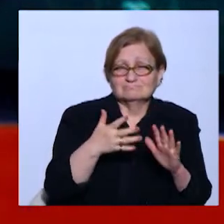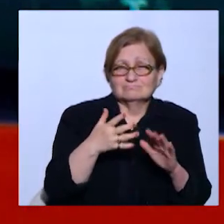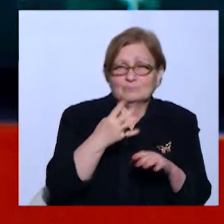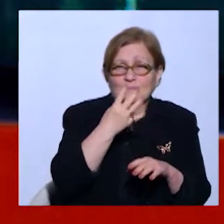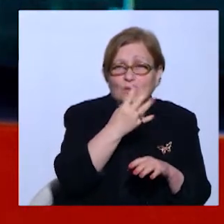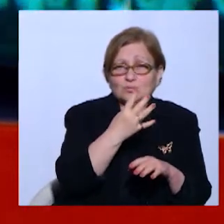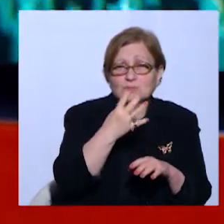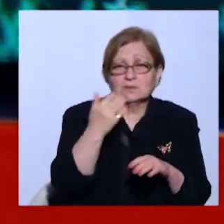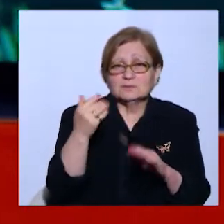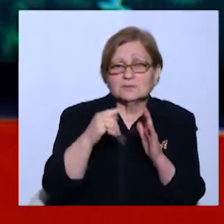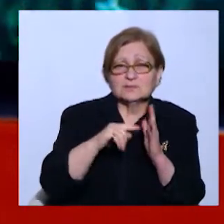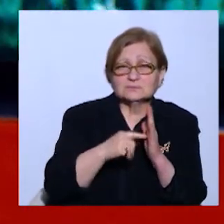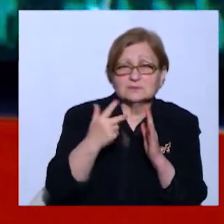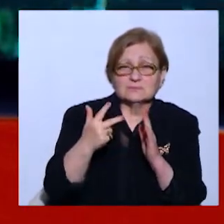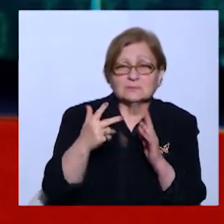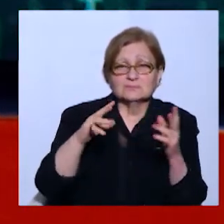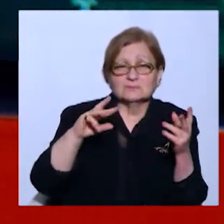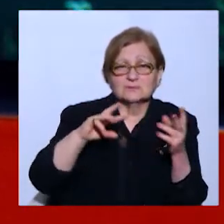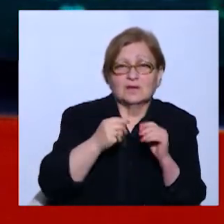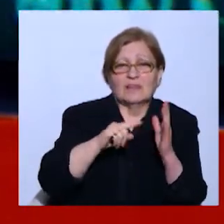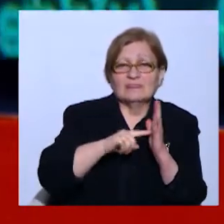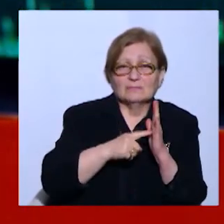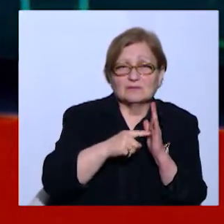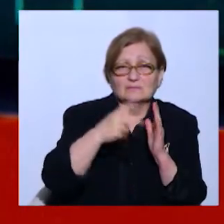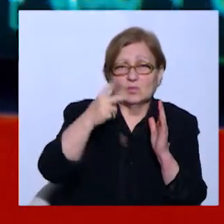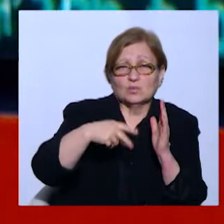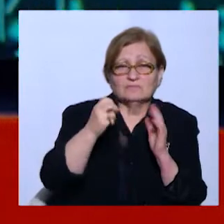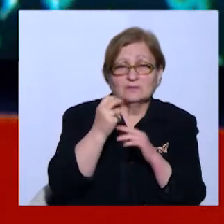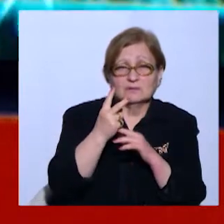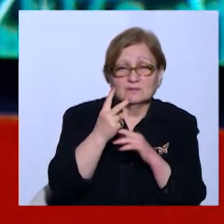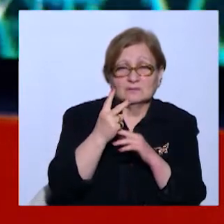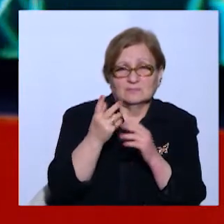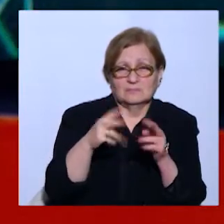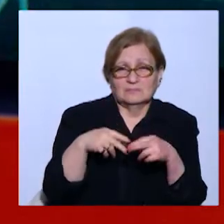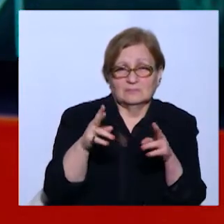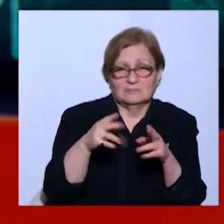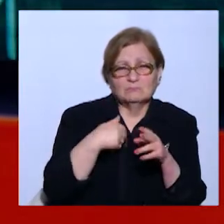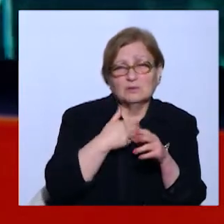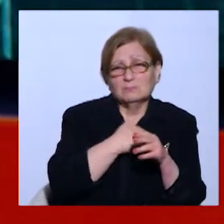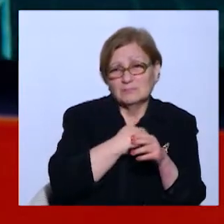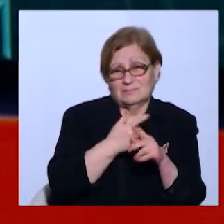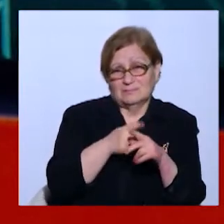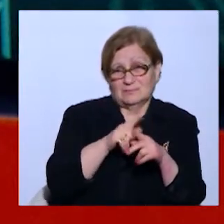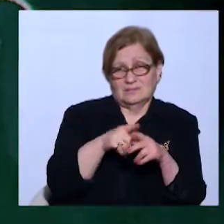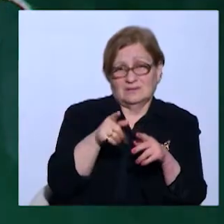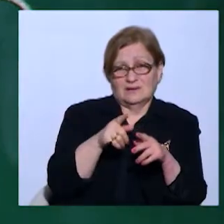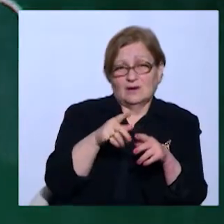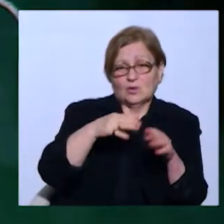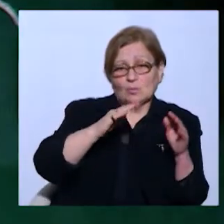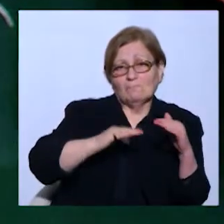და 3-ის ნამრავლი 12-ია და 6-ის 3-ის და 6-ის და 2-ის ნამრავლი 12. ეს მინდა. ნიშნელები იყოს ტოლი